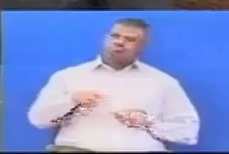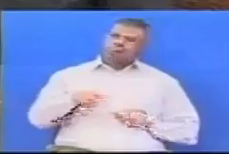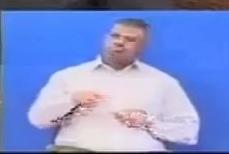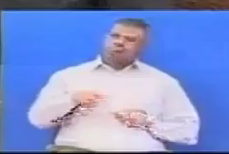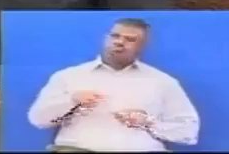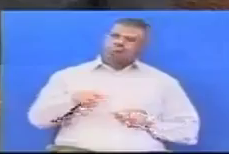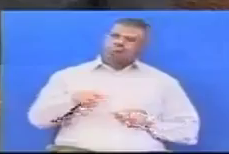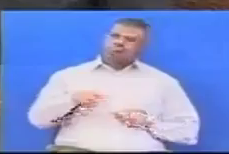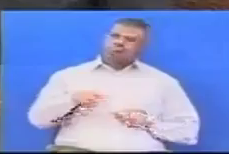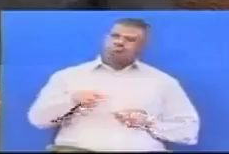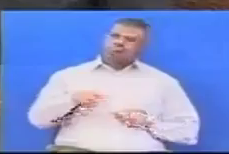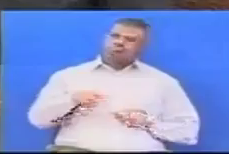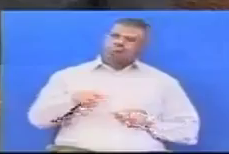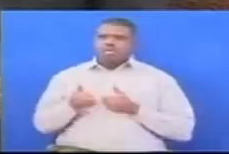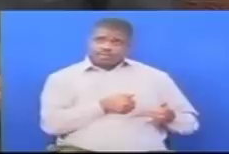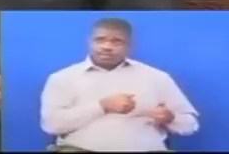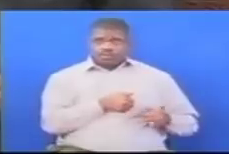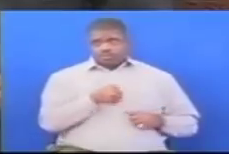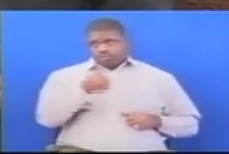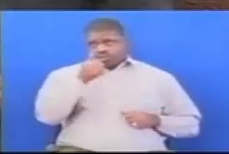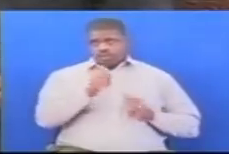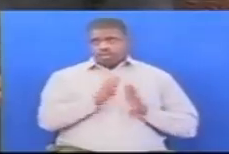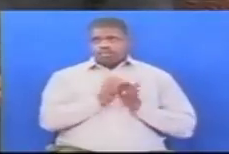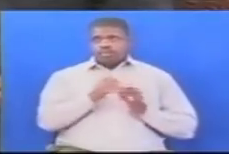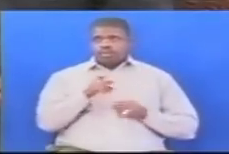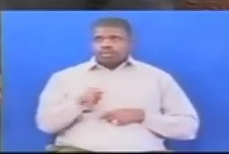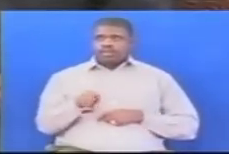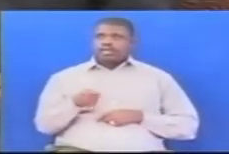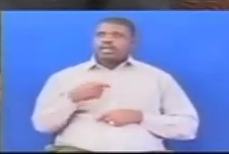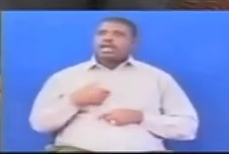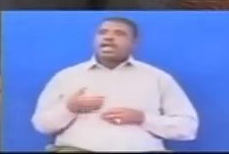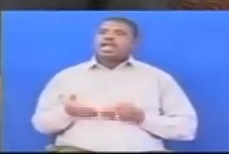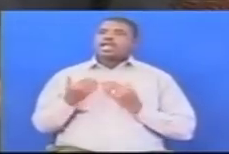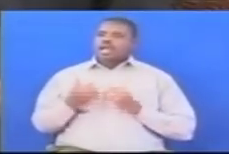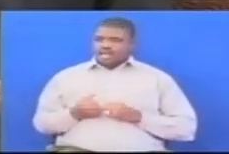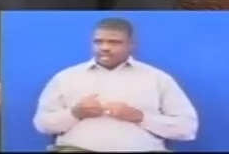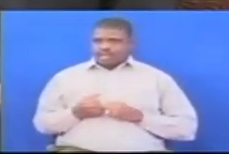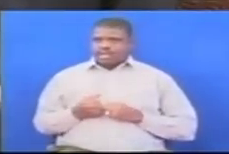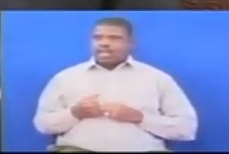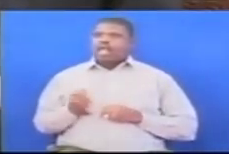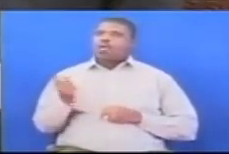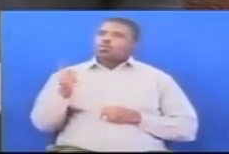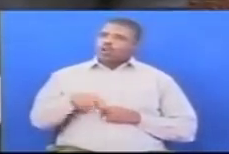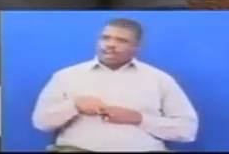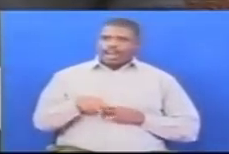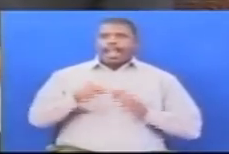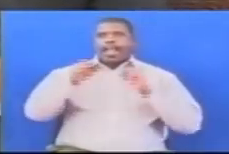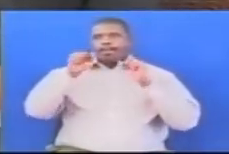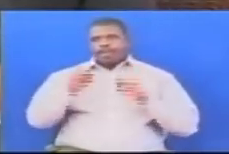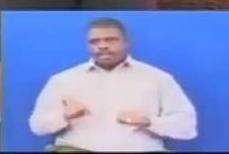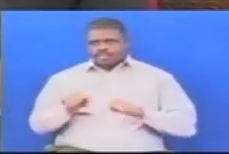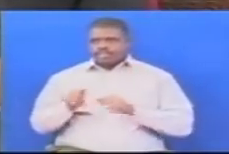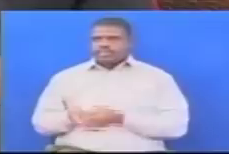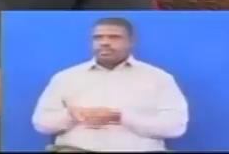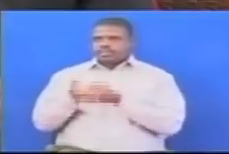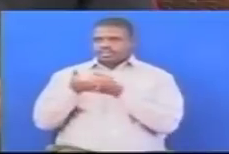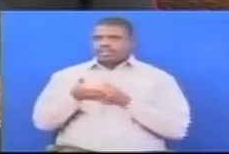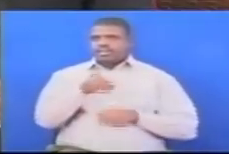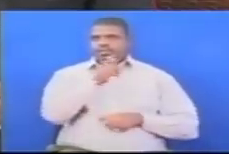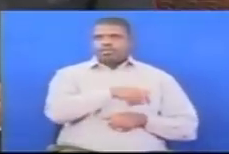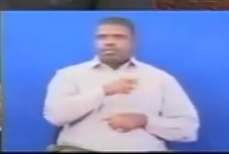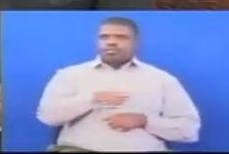kujitegemea. Tutakumbuka kitabu chake kile cha I Can, I Will, I Must, kimewasaidia Watanzania wengi